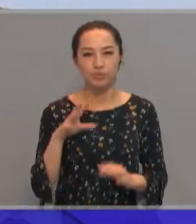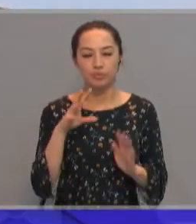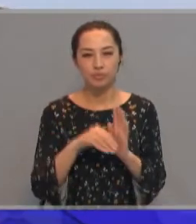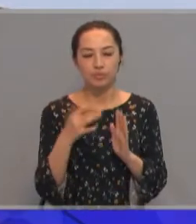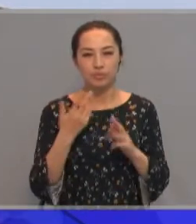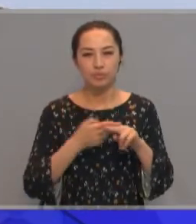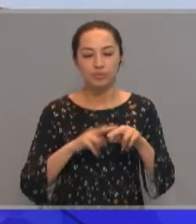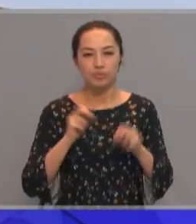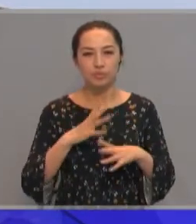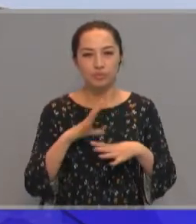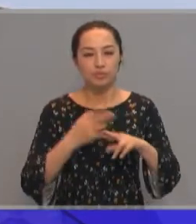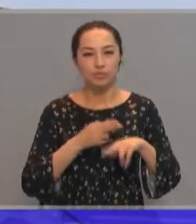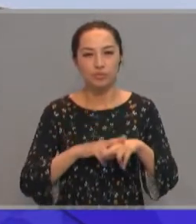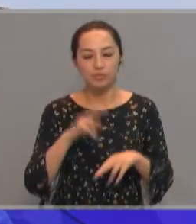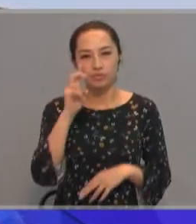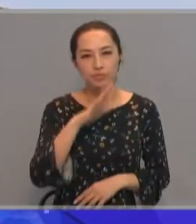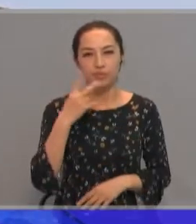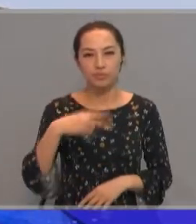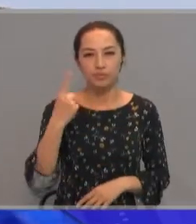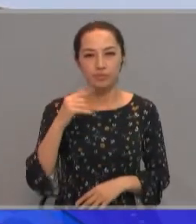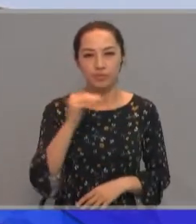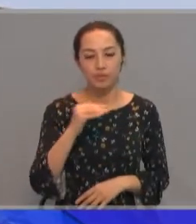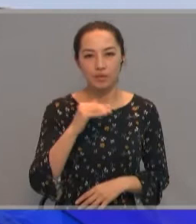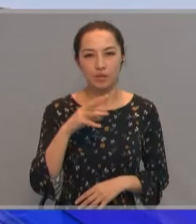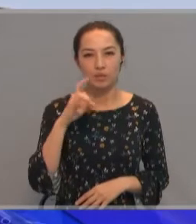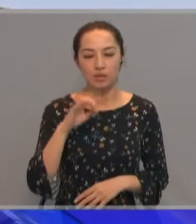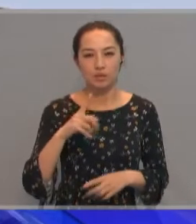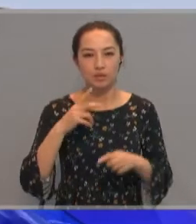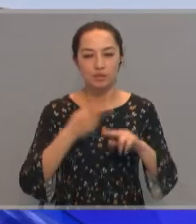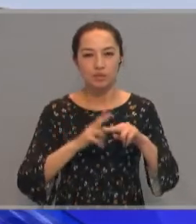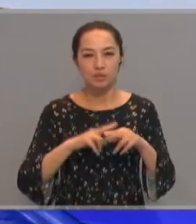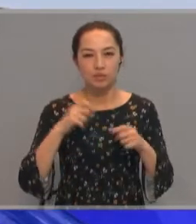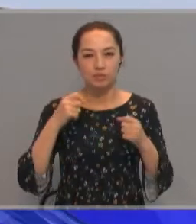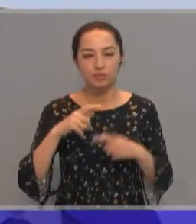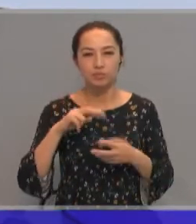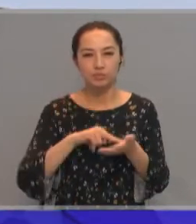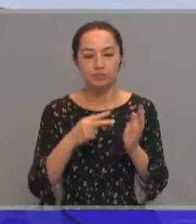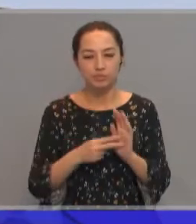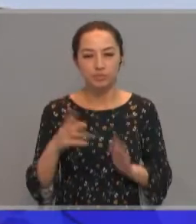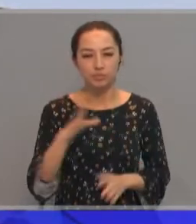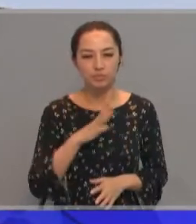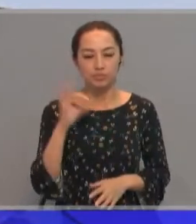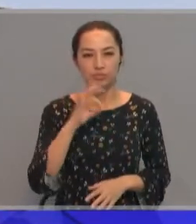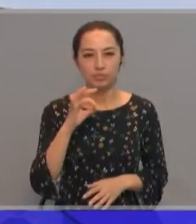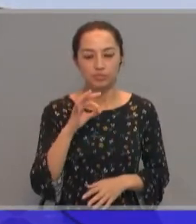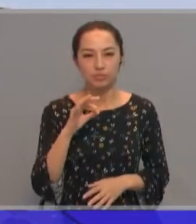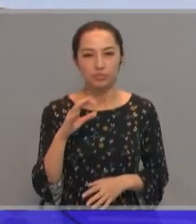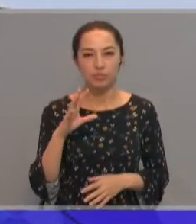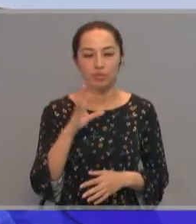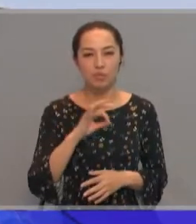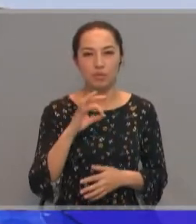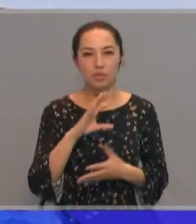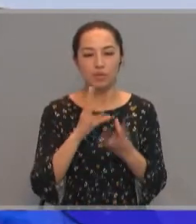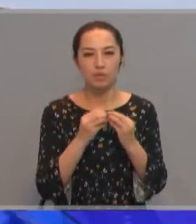Для безопасного пропуска паводковых вод с 21 февраля по 20 марта утвержден специальный план, по которому проводятся